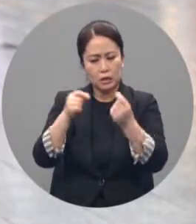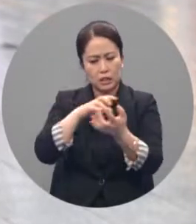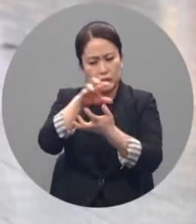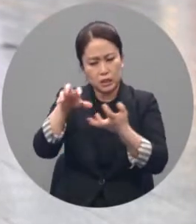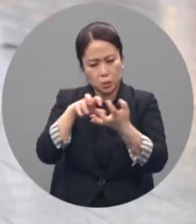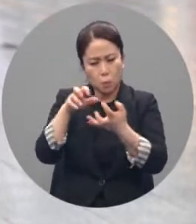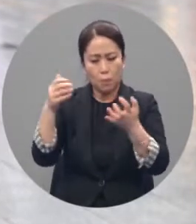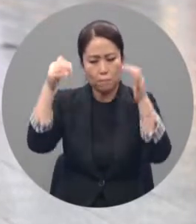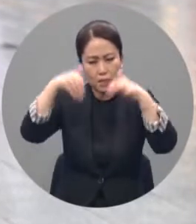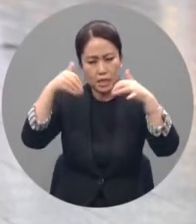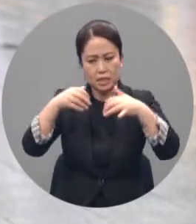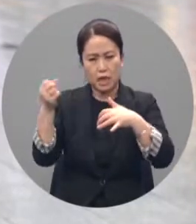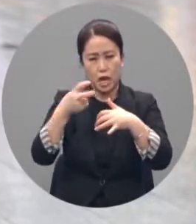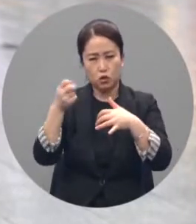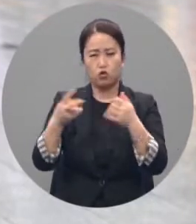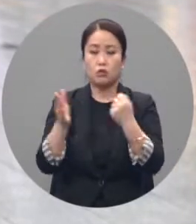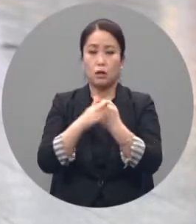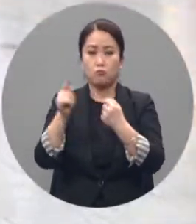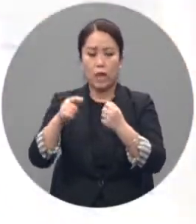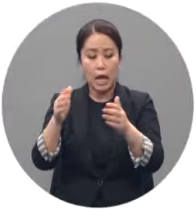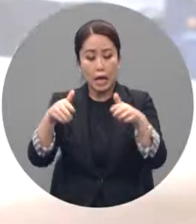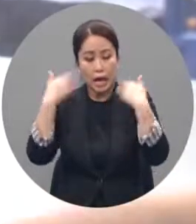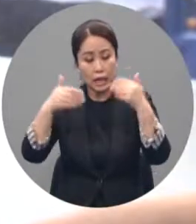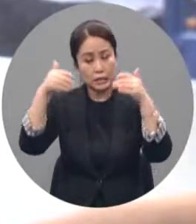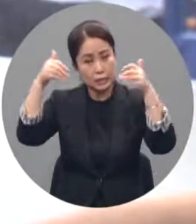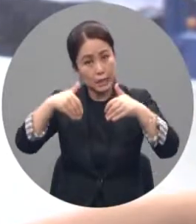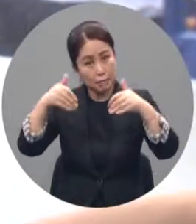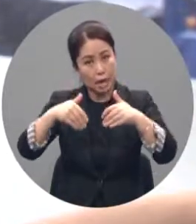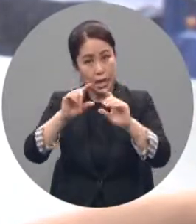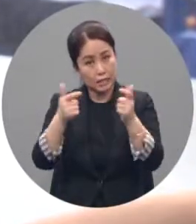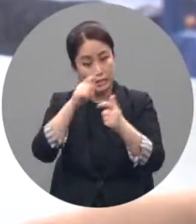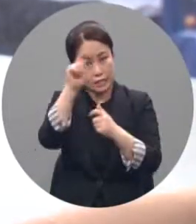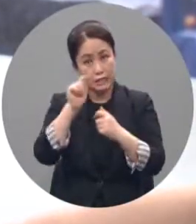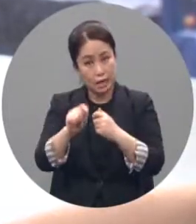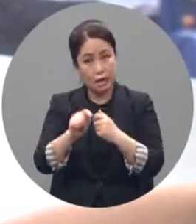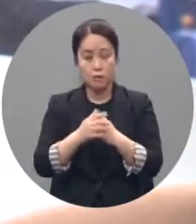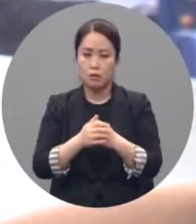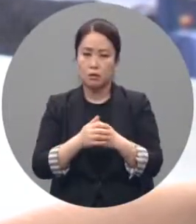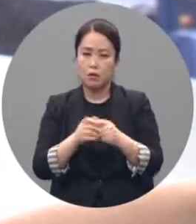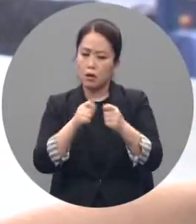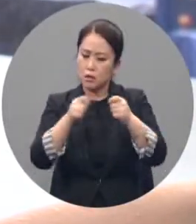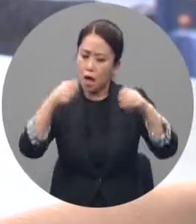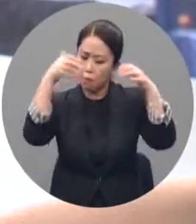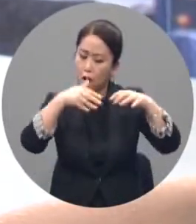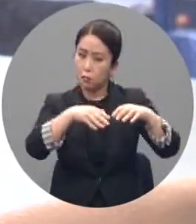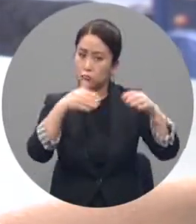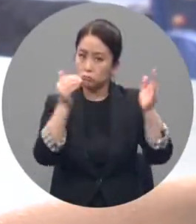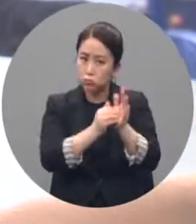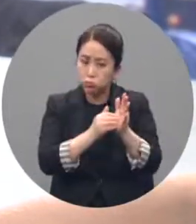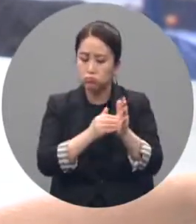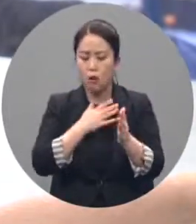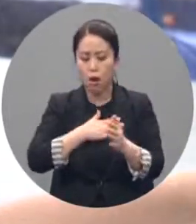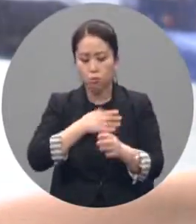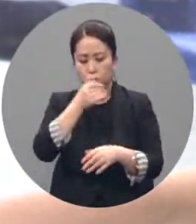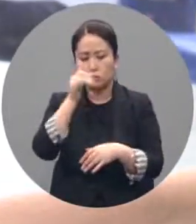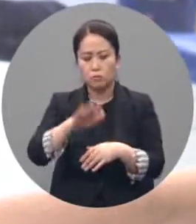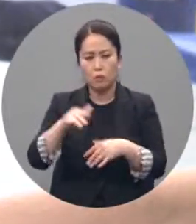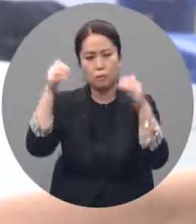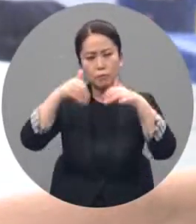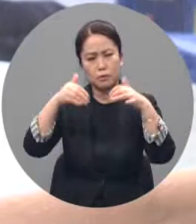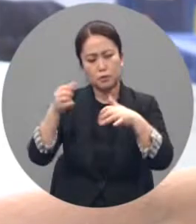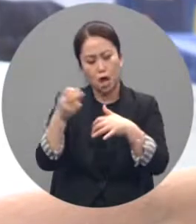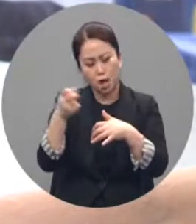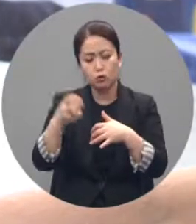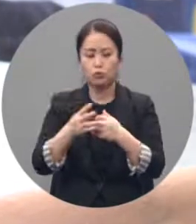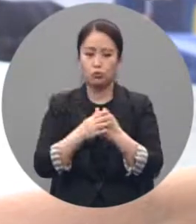보니 가을 장마가 아닐까 하실 겁니다. 장마 끝났는데 비가 너무 자주 오는 것 같고요. 이제